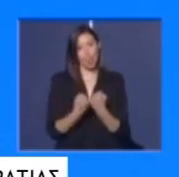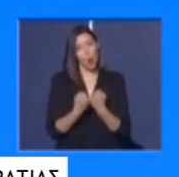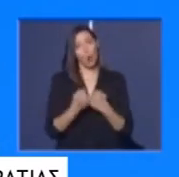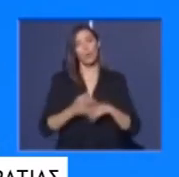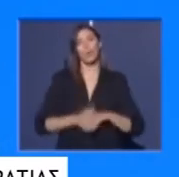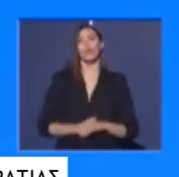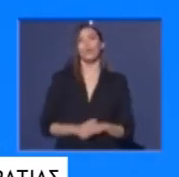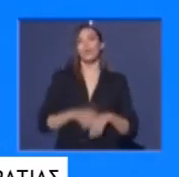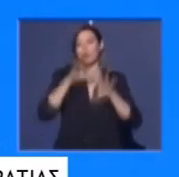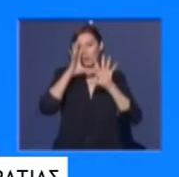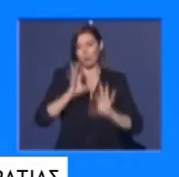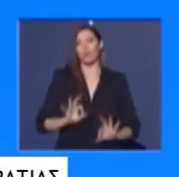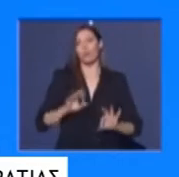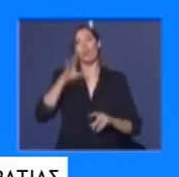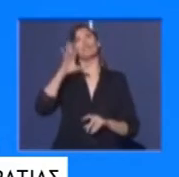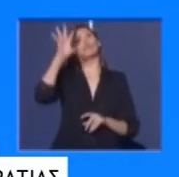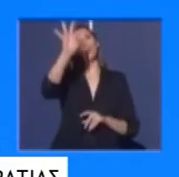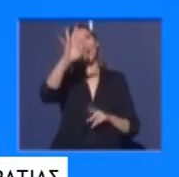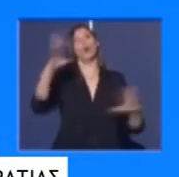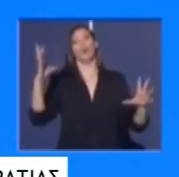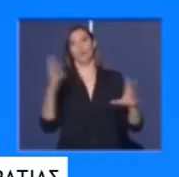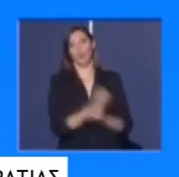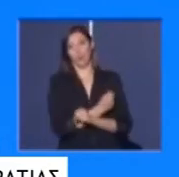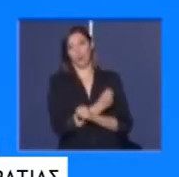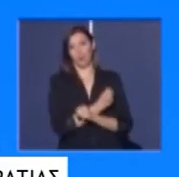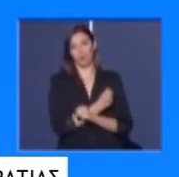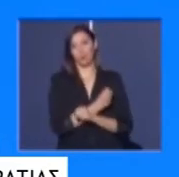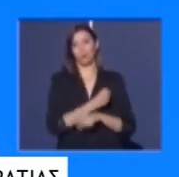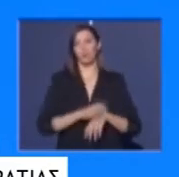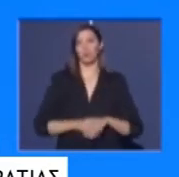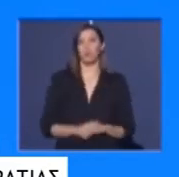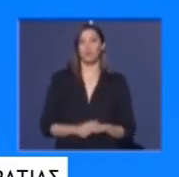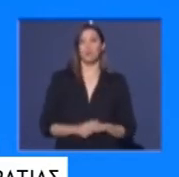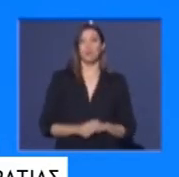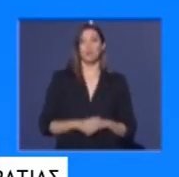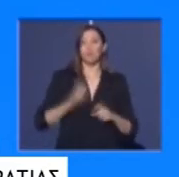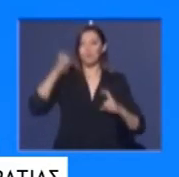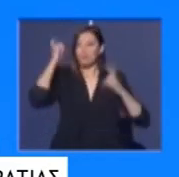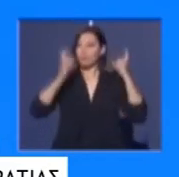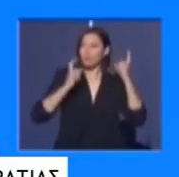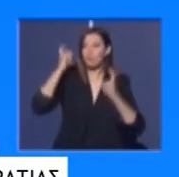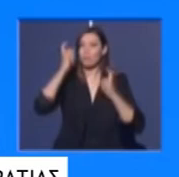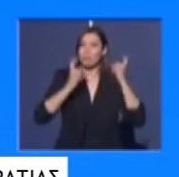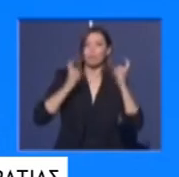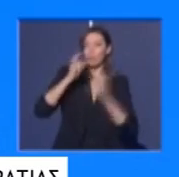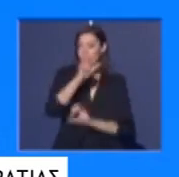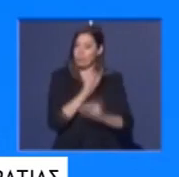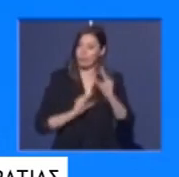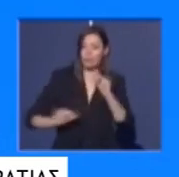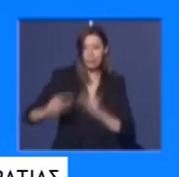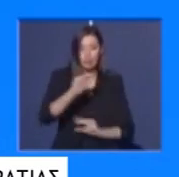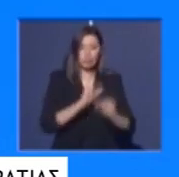υπηρέτησαν απόλυτα το στόχο του. Έθεσαν στο κέντρο του προβληματισμού μας τα